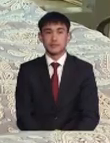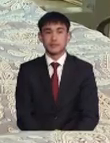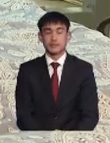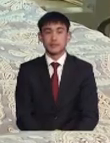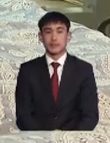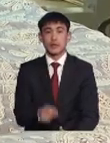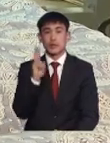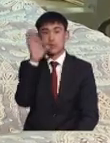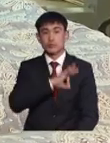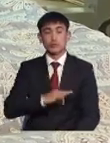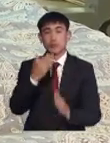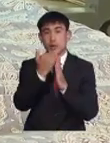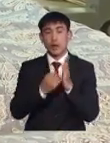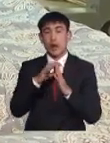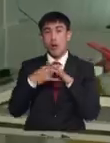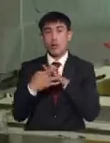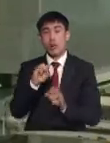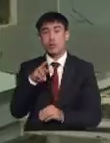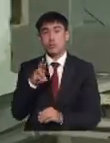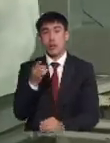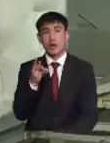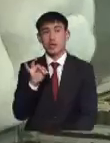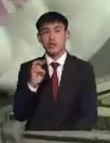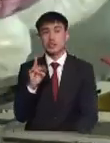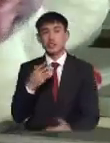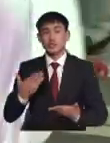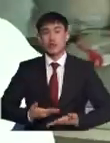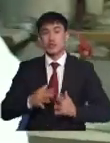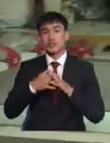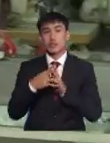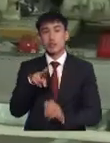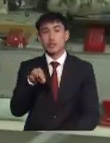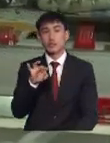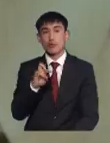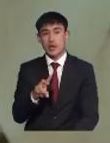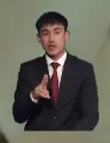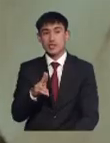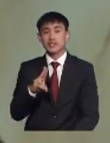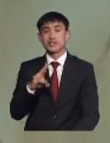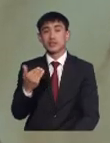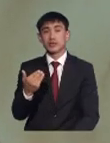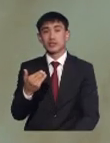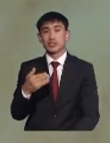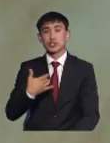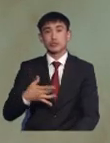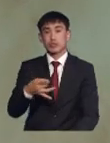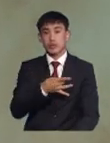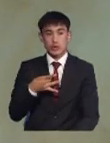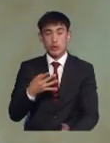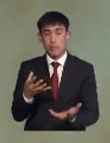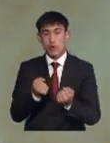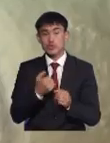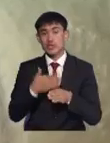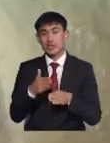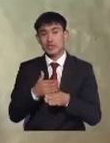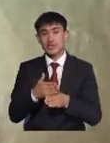Одна из тех, кто воспользовался программой «Аула Манаты» – Багыла Кызыр. Жительница села Бесмойнах Дегерезского сельского округа Жамбылского района получила